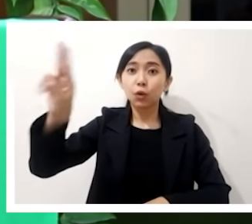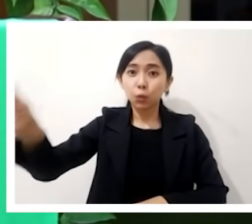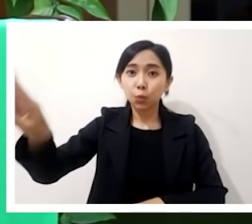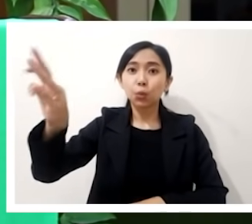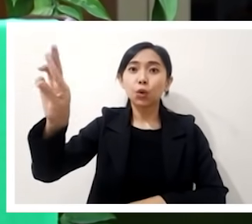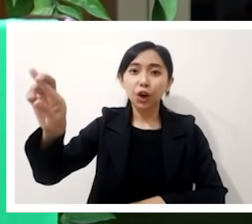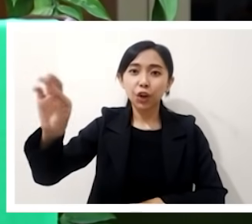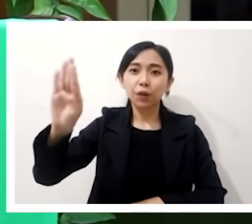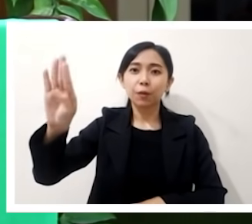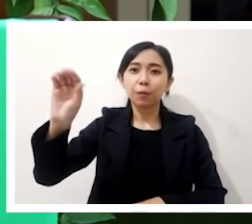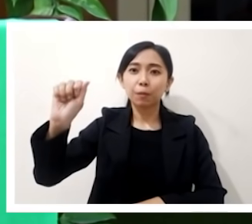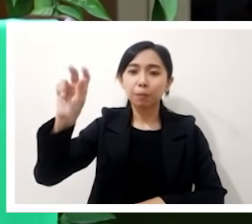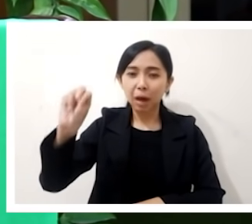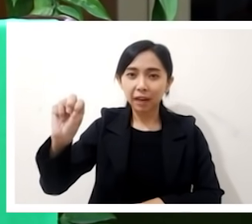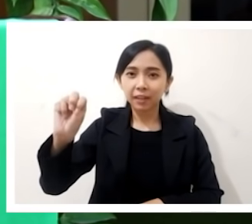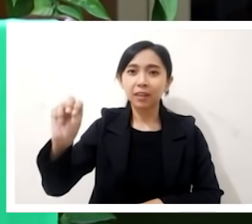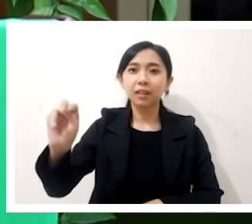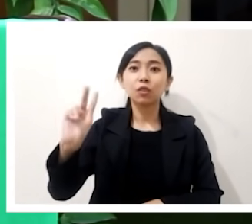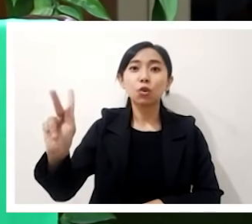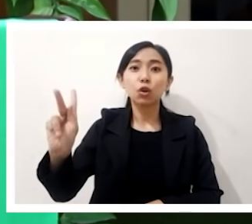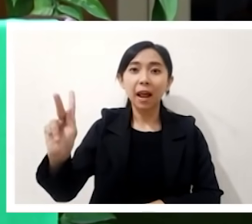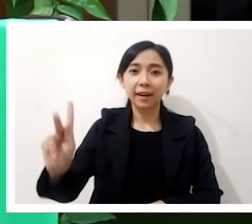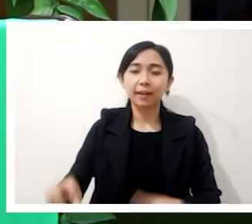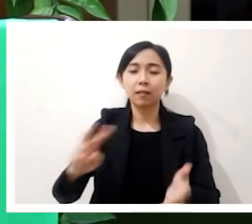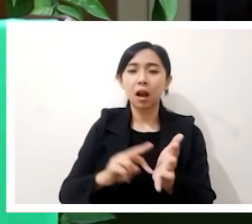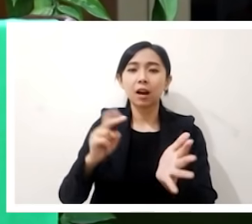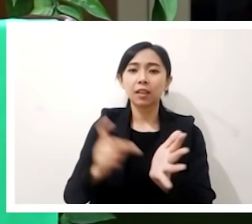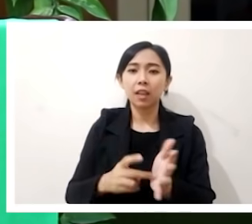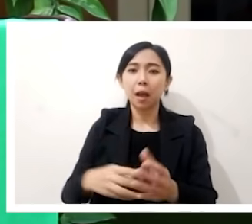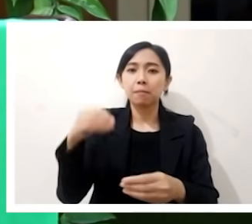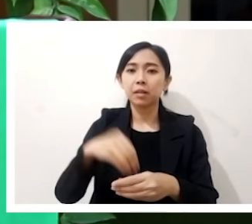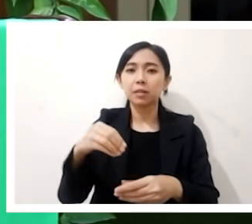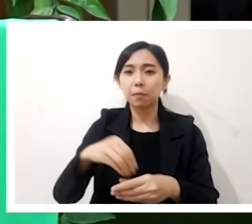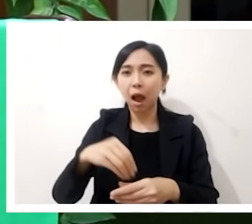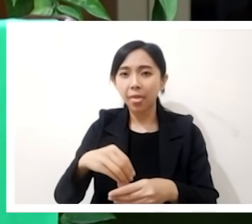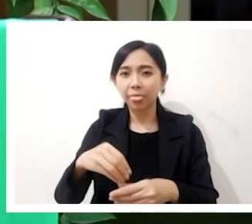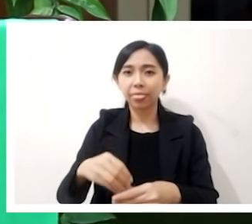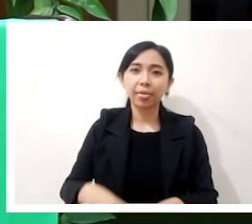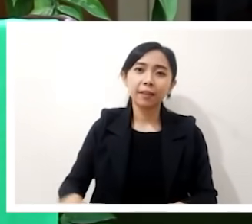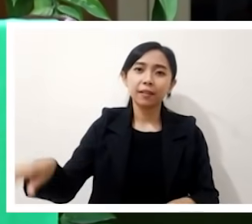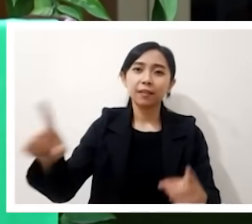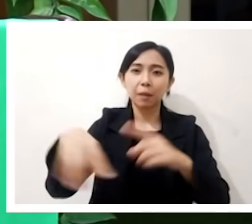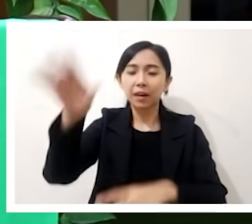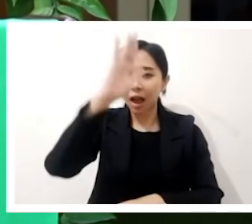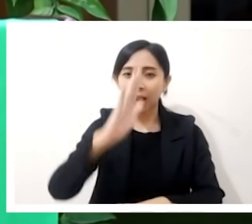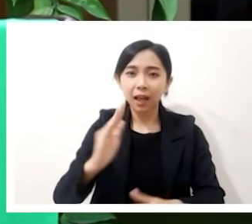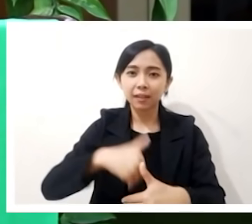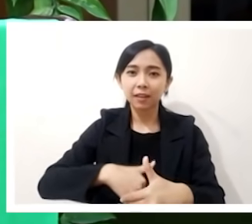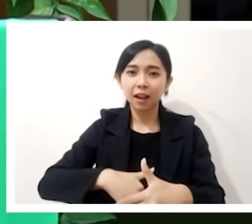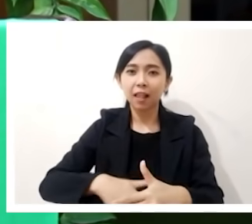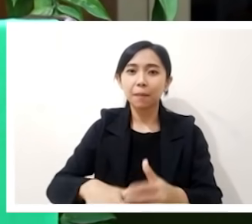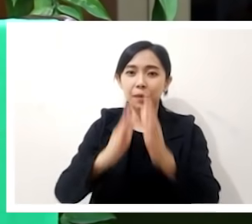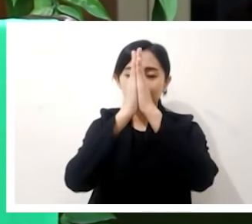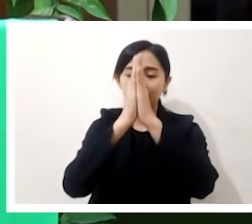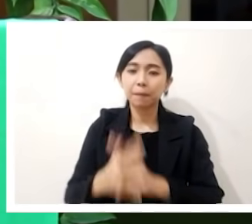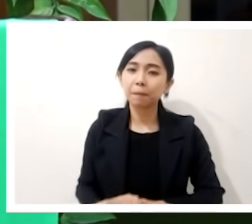U, mengandung makna persembahan yang diberikan kepada yang ilahi dalam suatu upacara